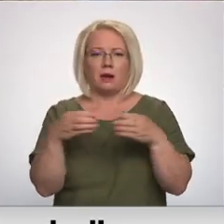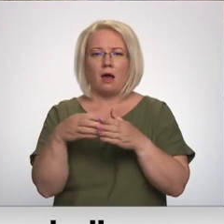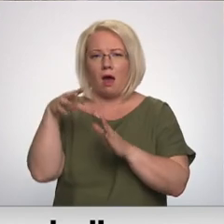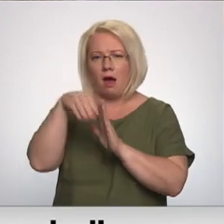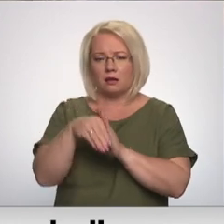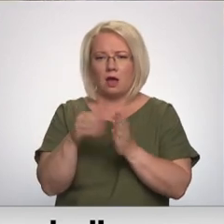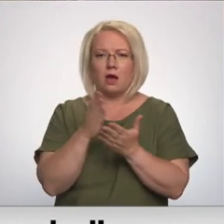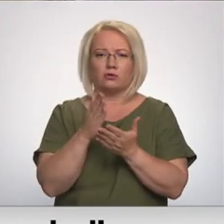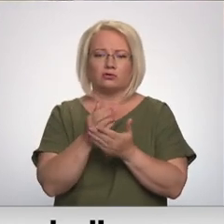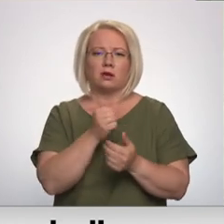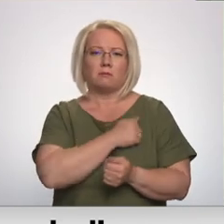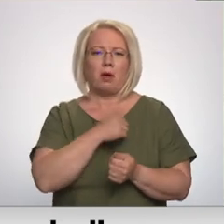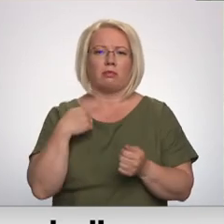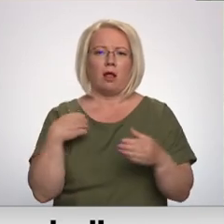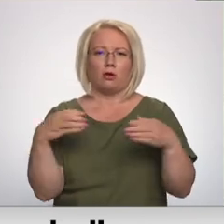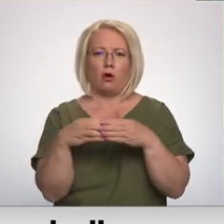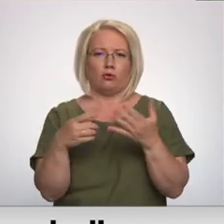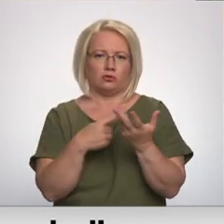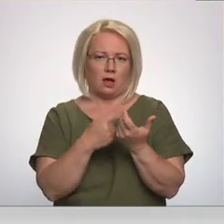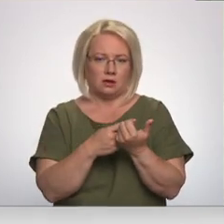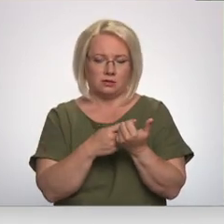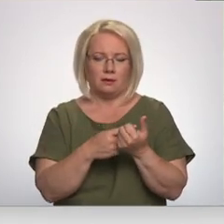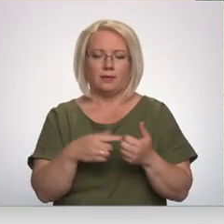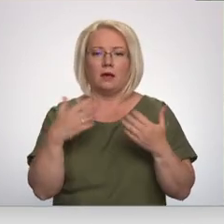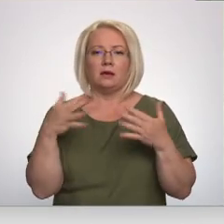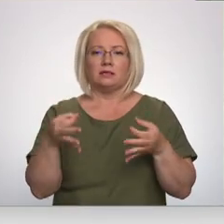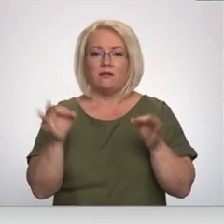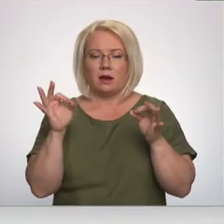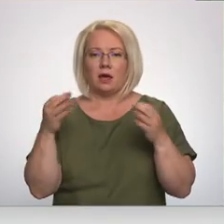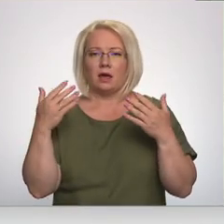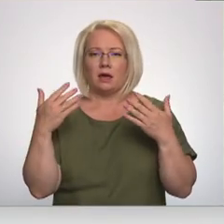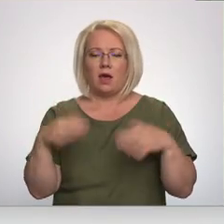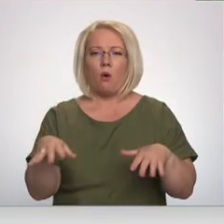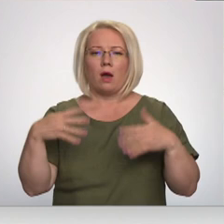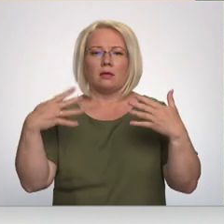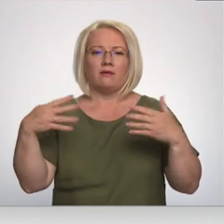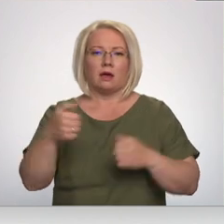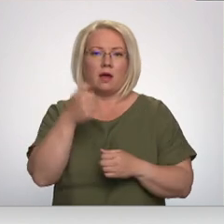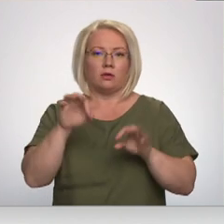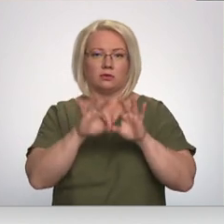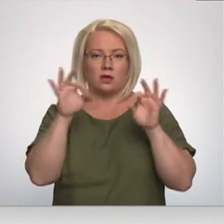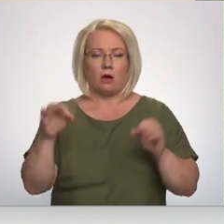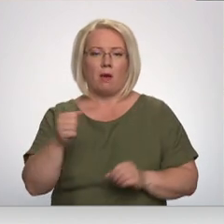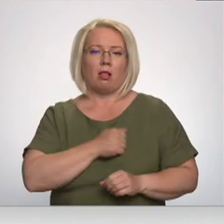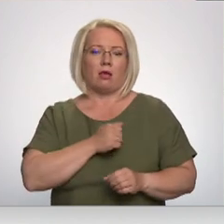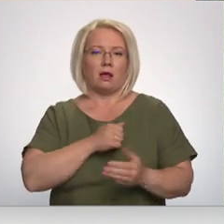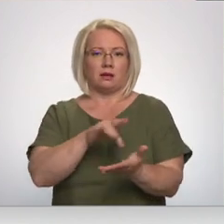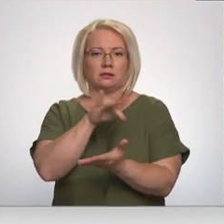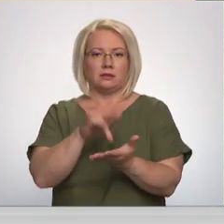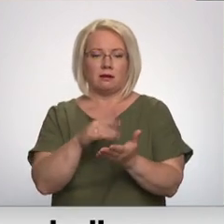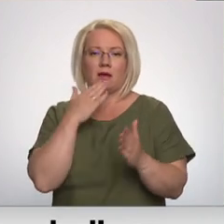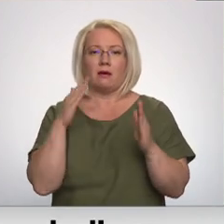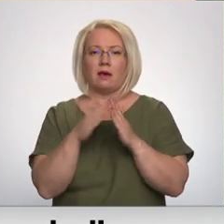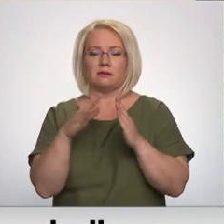esošais bataljonu skaits. Tas ir ļoti svarīgi, ka jau 90. Gadu sākumā Latgales sirdī Rēzeknē bija